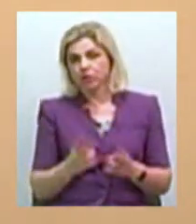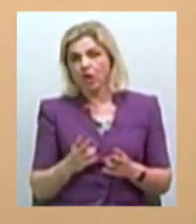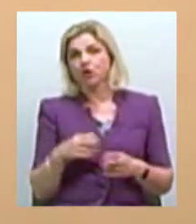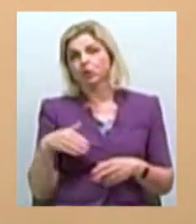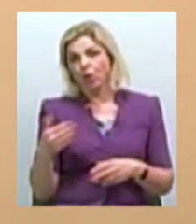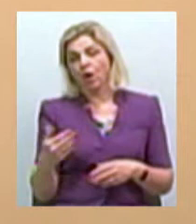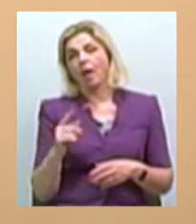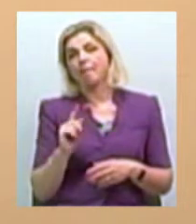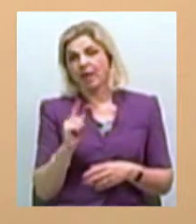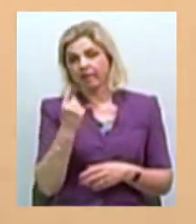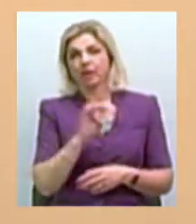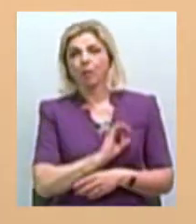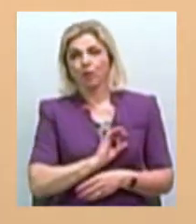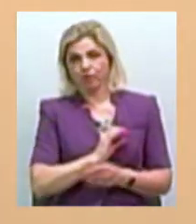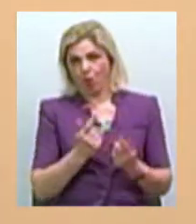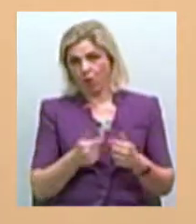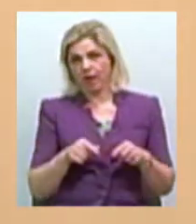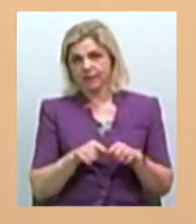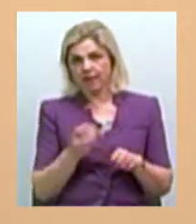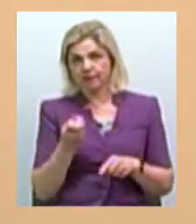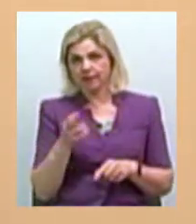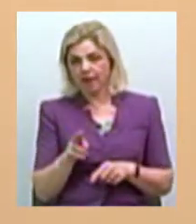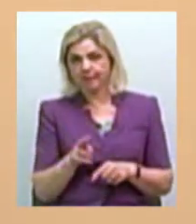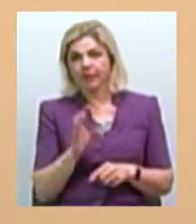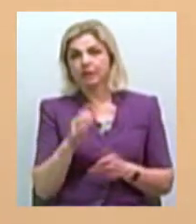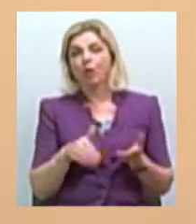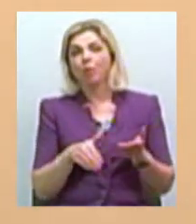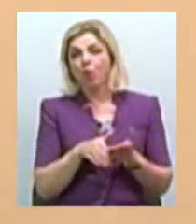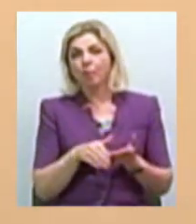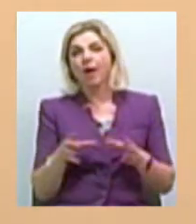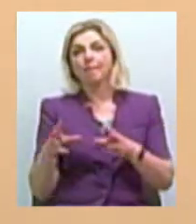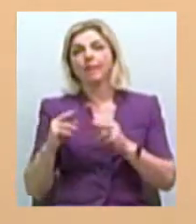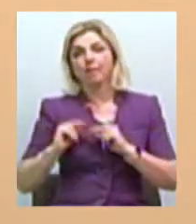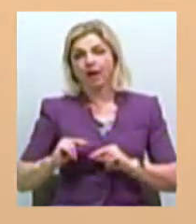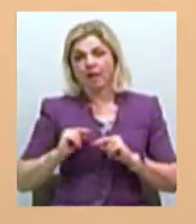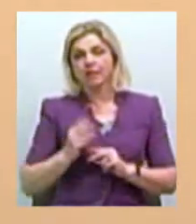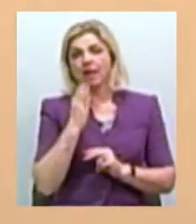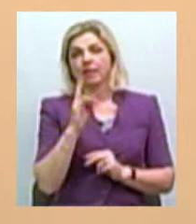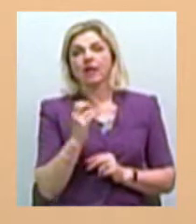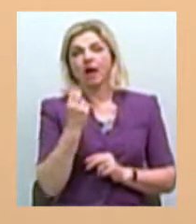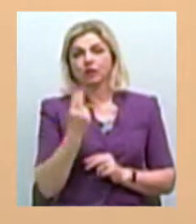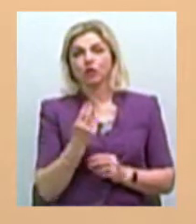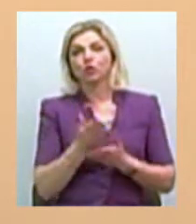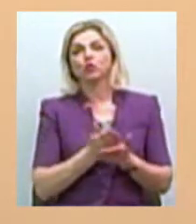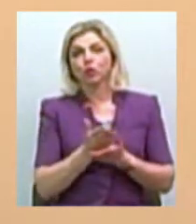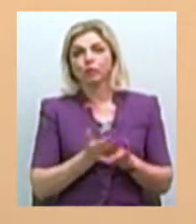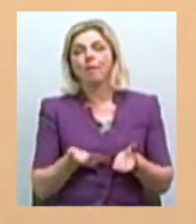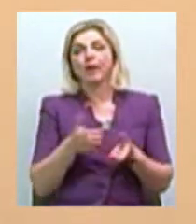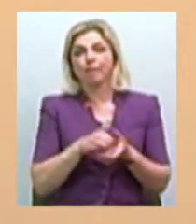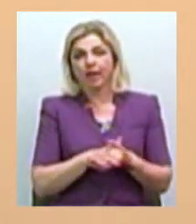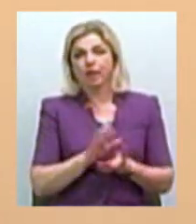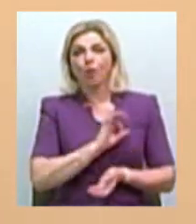первинна профспілкова організація. За допомогою якби співпраці з Національною службою посередництва і примирення